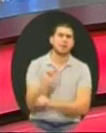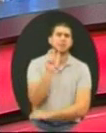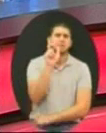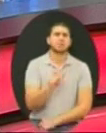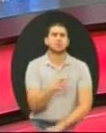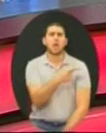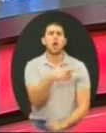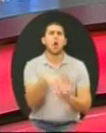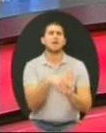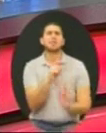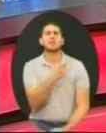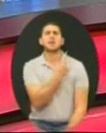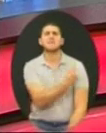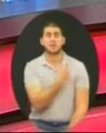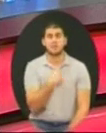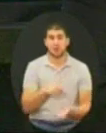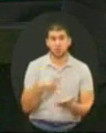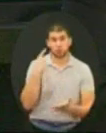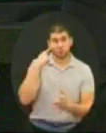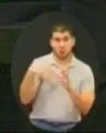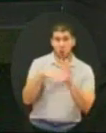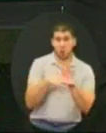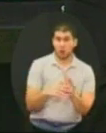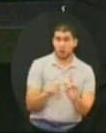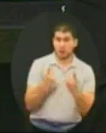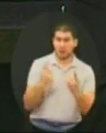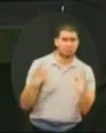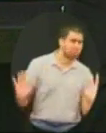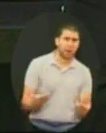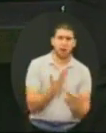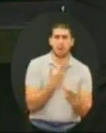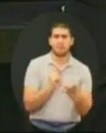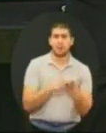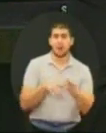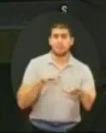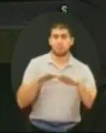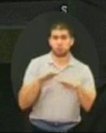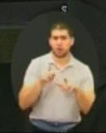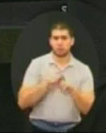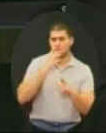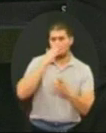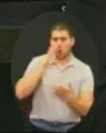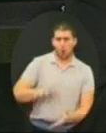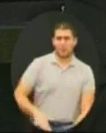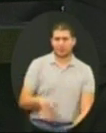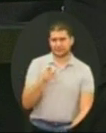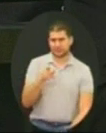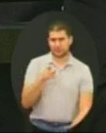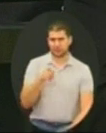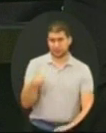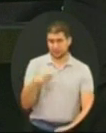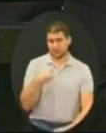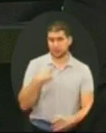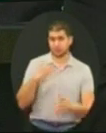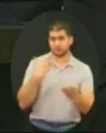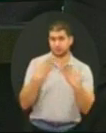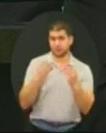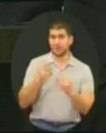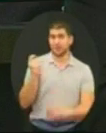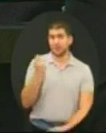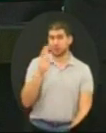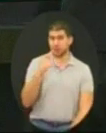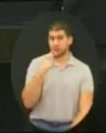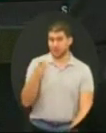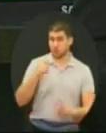הזה? כי אנחנו חושבים שהחוק הזה נעשה במחטף, כשהממשלה רומסת את הכנסת. אני ישבתי היום עם דוד ביטן ואמרתי לו, אתה